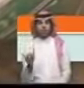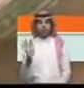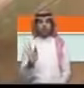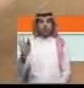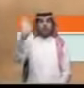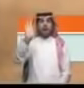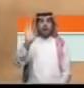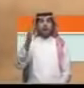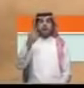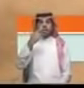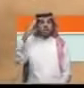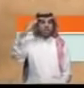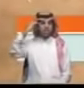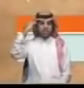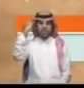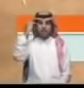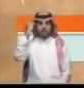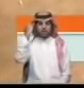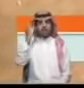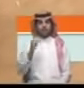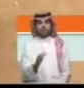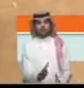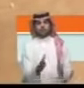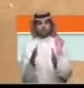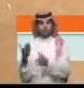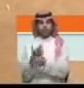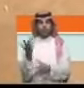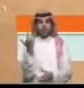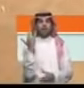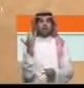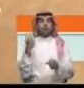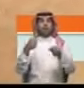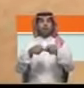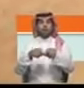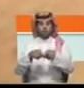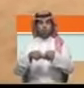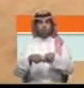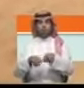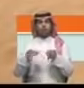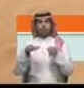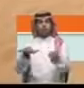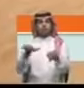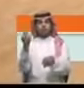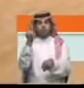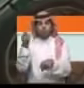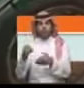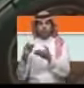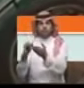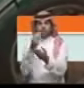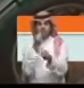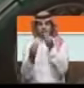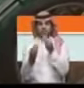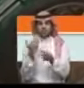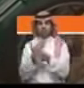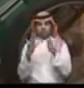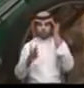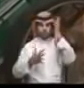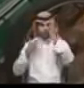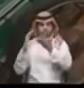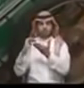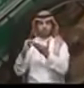شمال شرق نيجيريا، في إطار تخصيص مبلغ 10 ملايين دولار كمساعدات غذائية عينية لمؤازرة